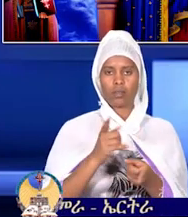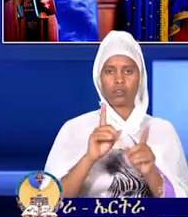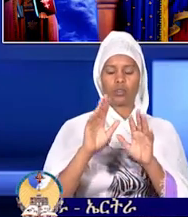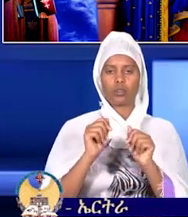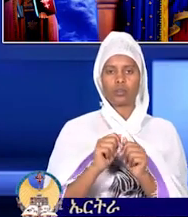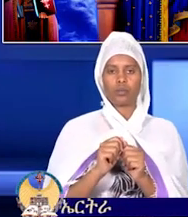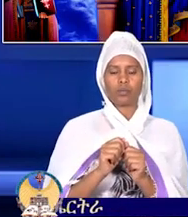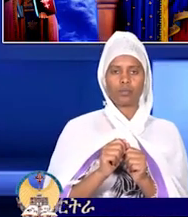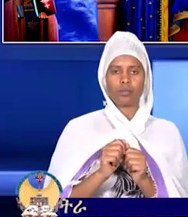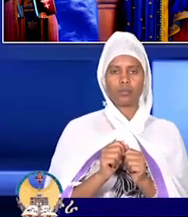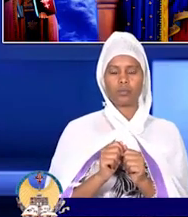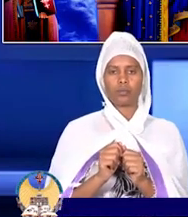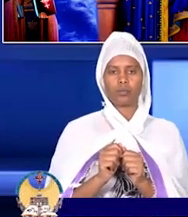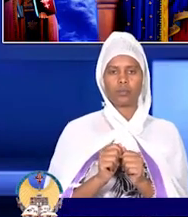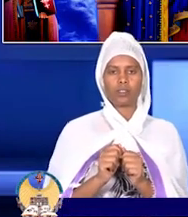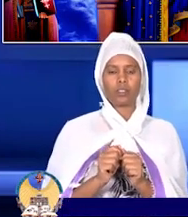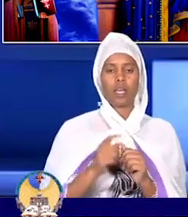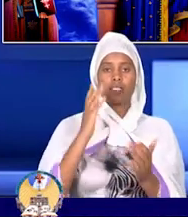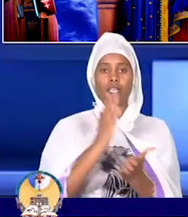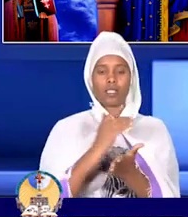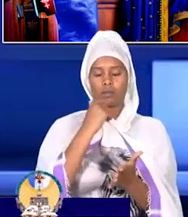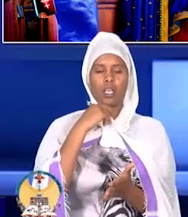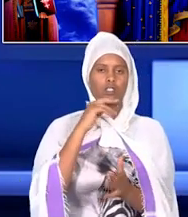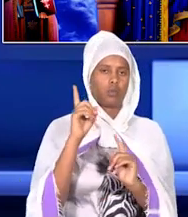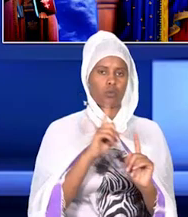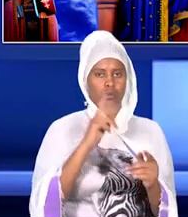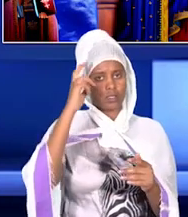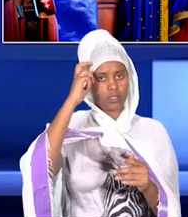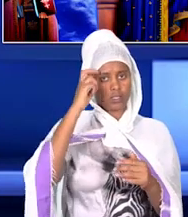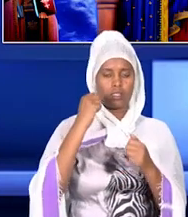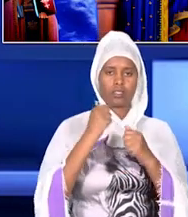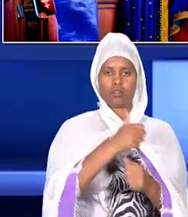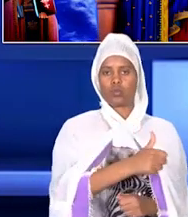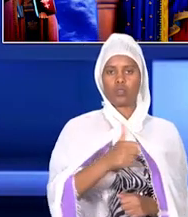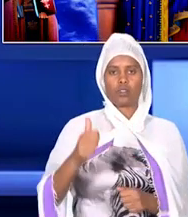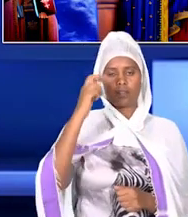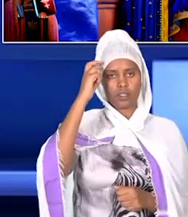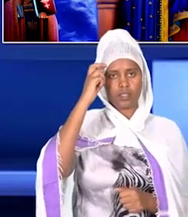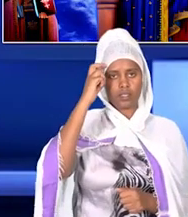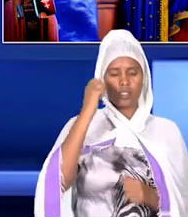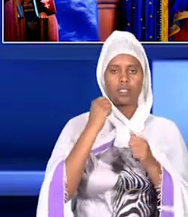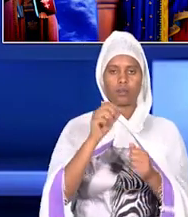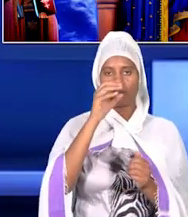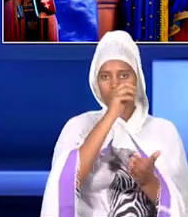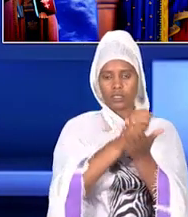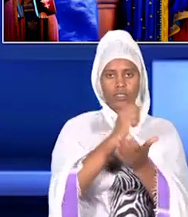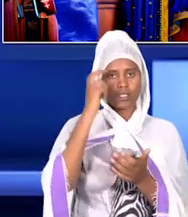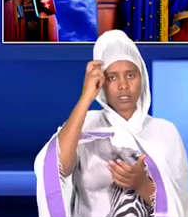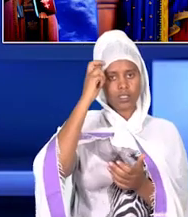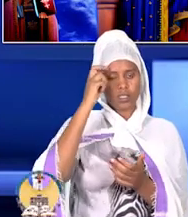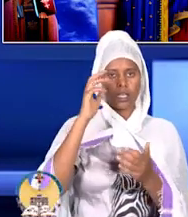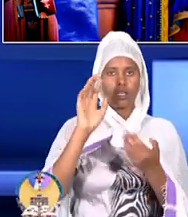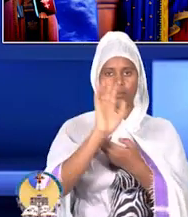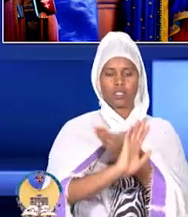يزبل أبتقدامي ملغتي وهان نسمع راف حدا نسو حاساويلون قالي تسألنا اللوس لذي نفس وكفنا خنسح